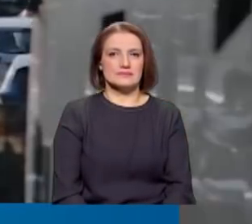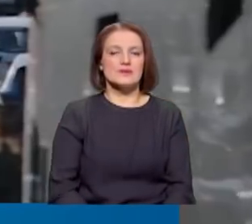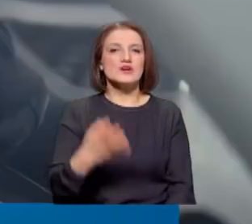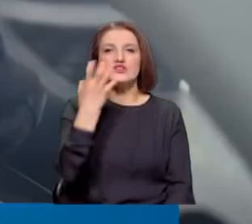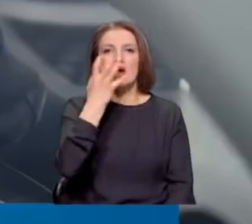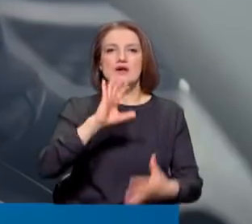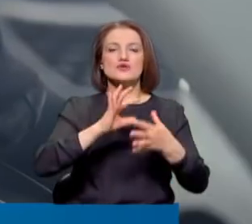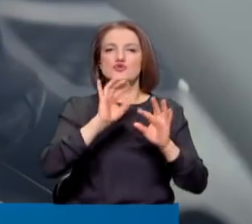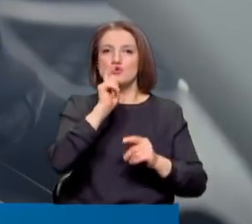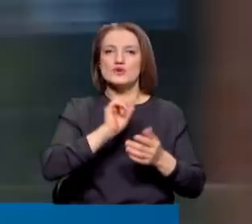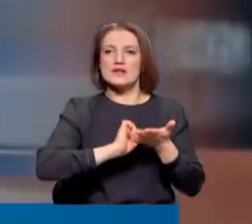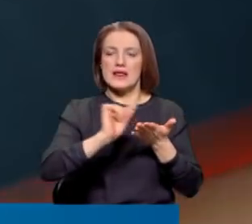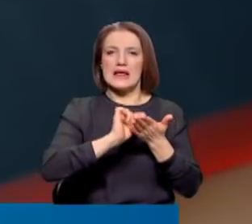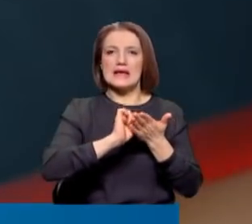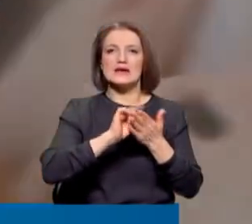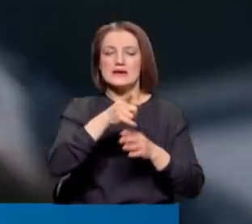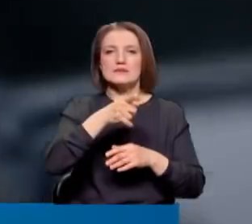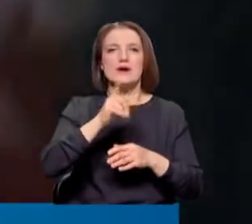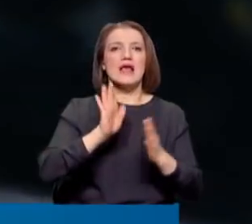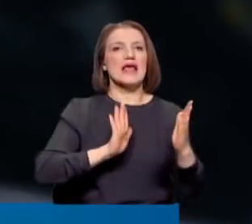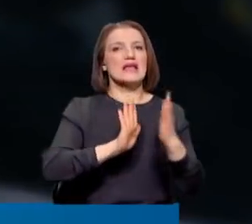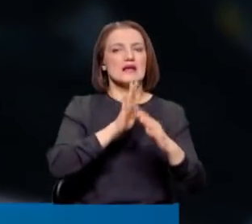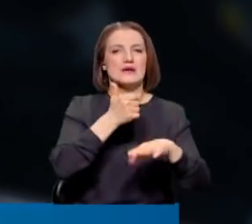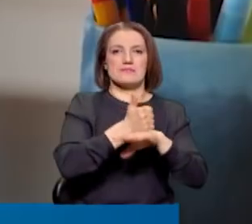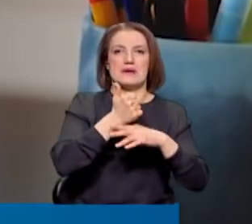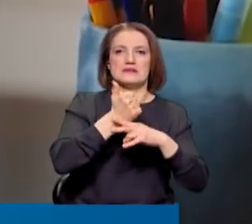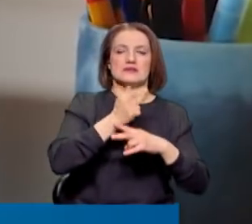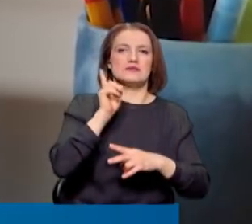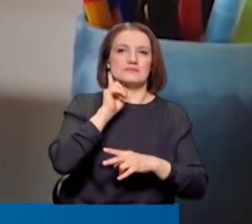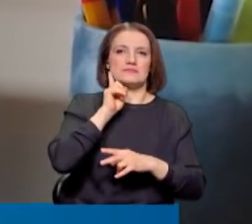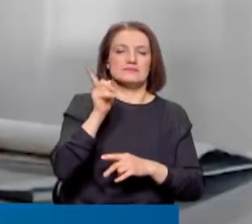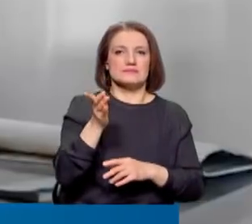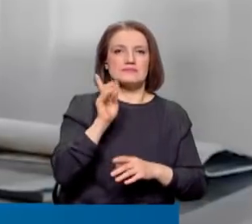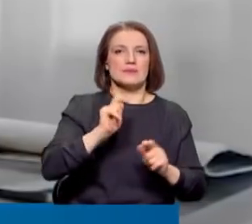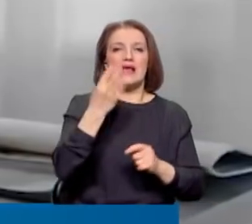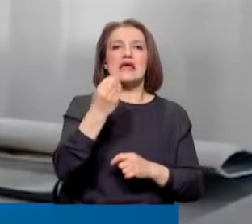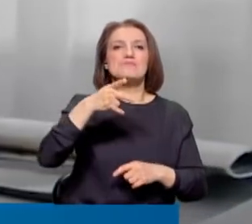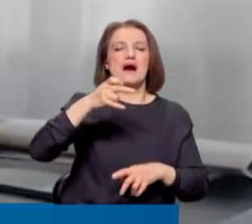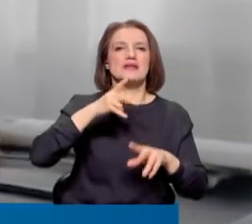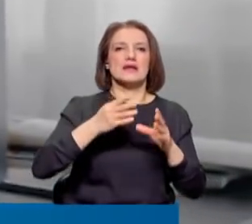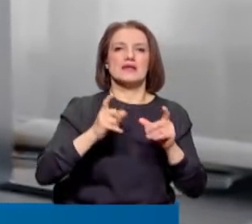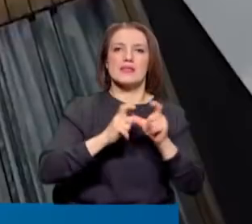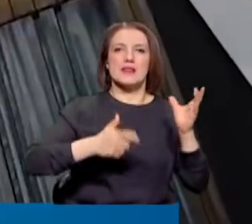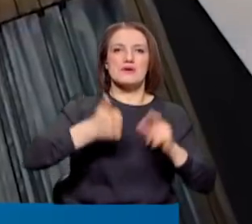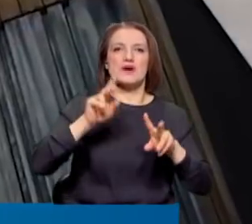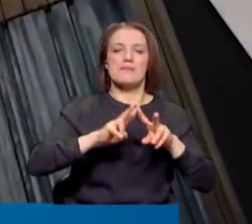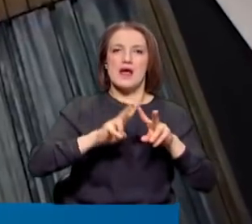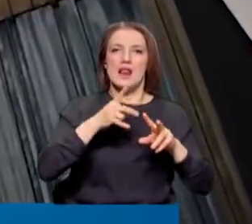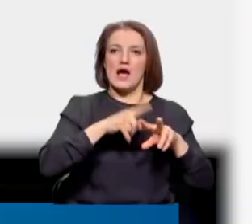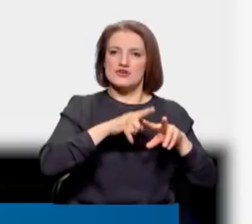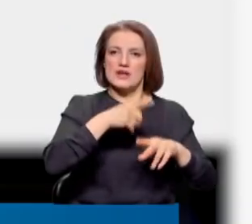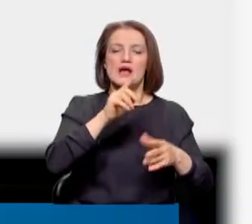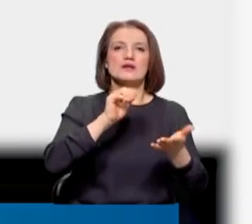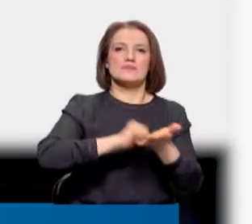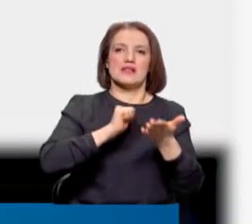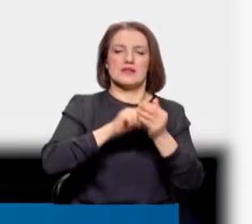şarkının sözleri ve klibi muhalefet cephesinde iktidara mesaj olarak yorumlandı iyi Parti Genel Başkanı Meral Akşener sosyal medyadan